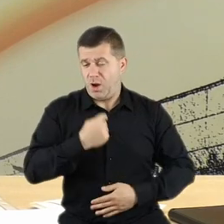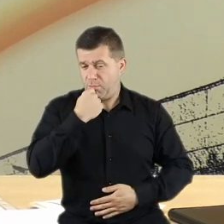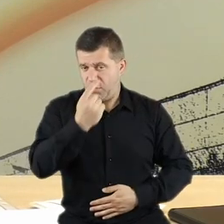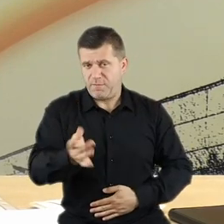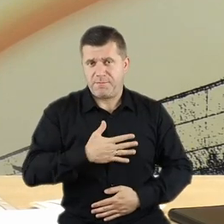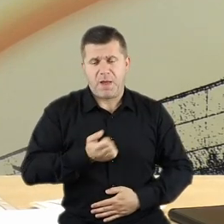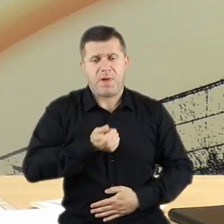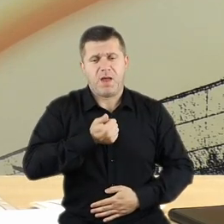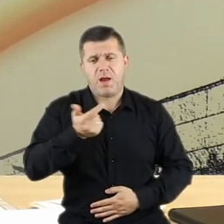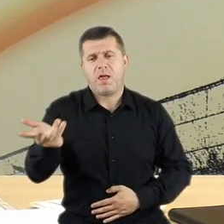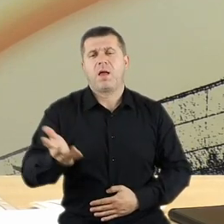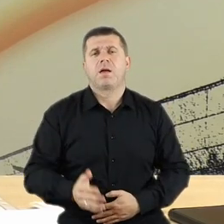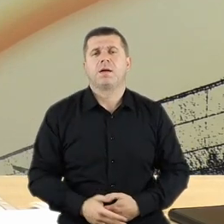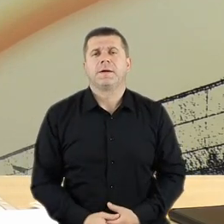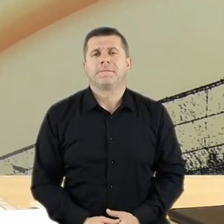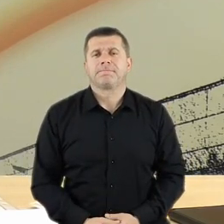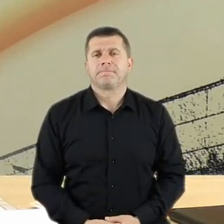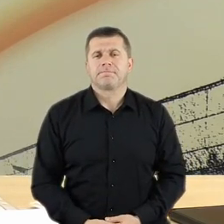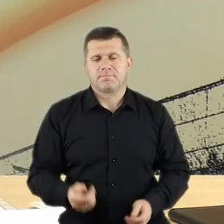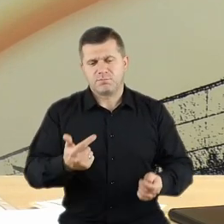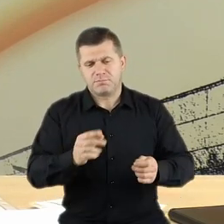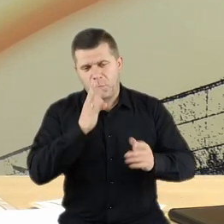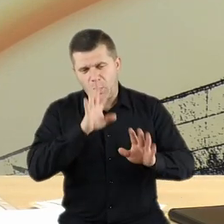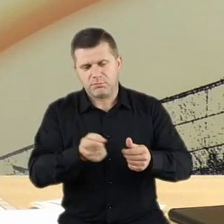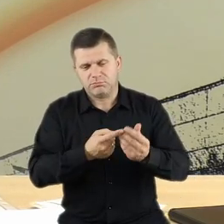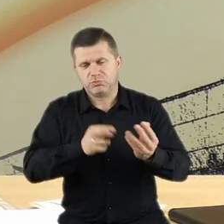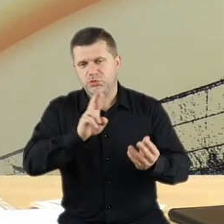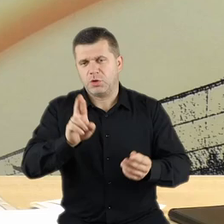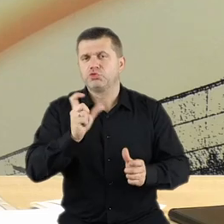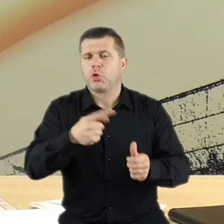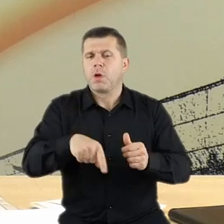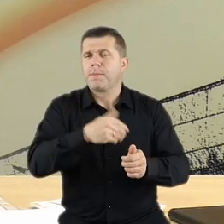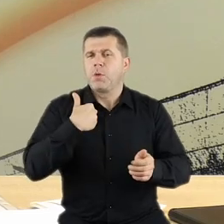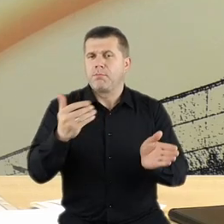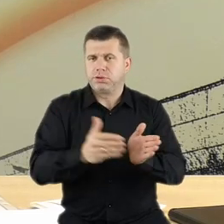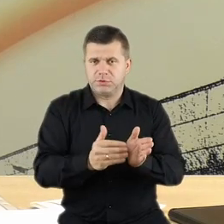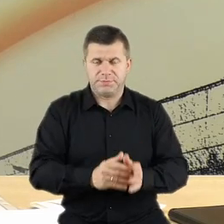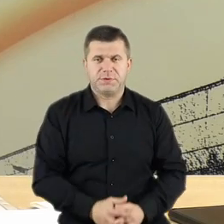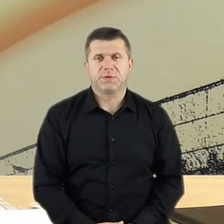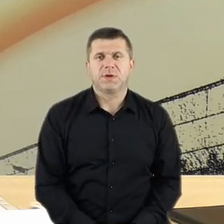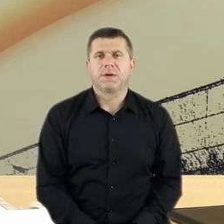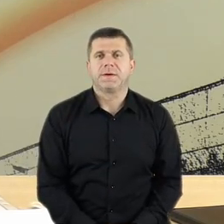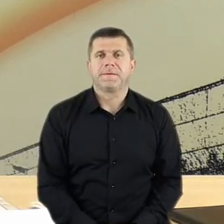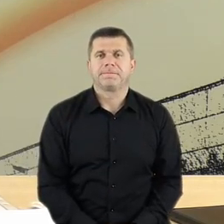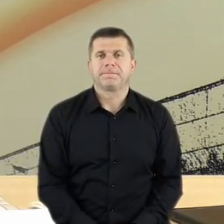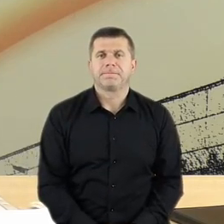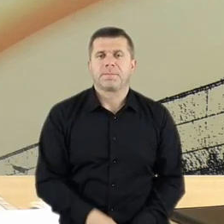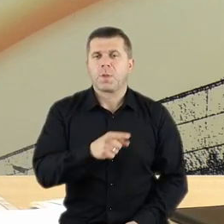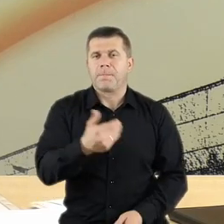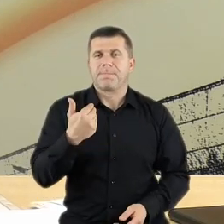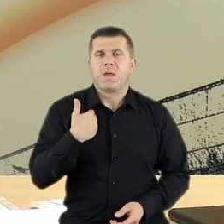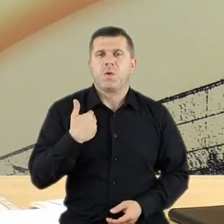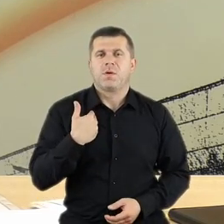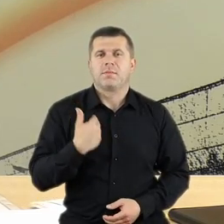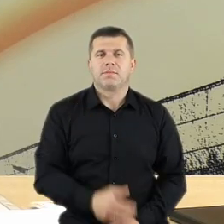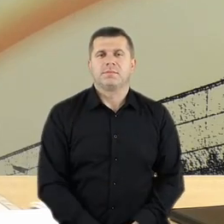takich eksponatów to powiem co do czego służyło No to były te albo